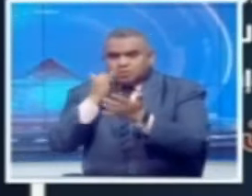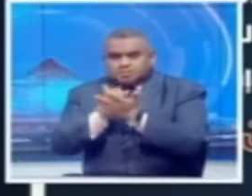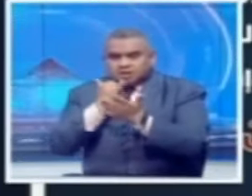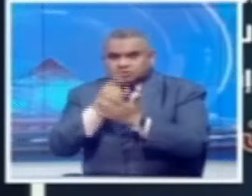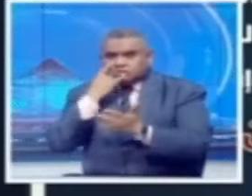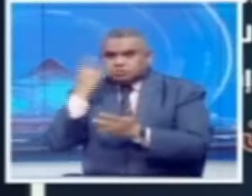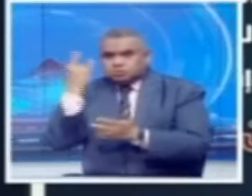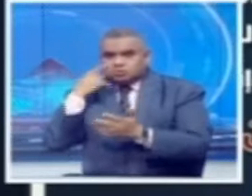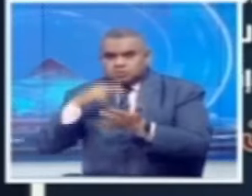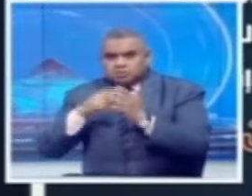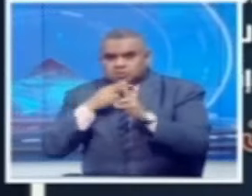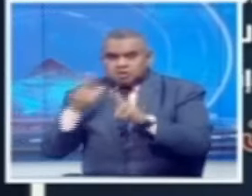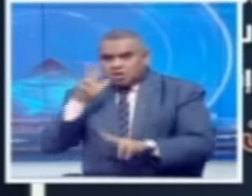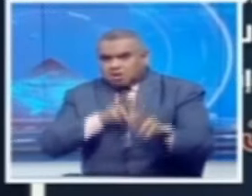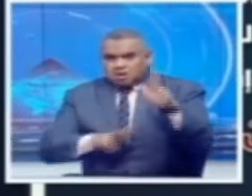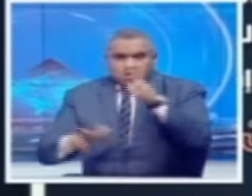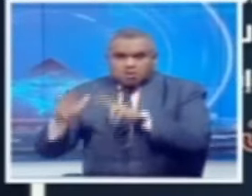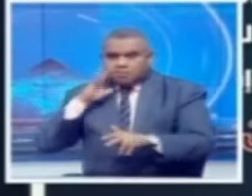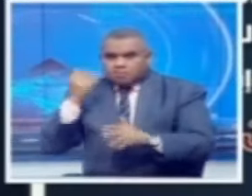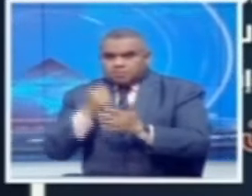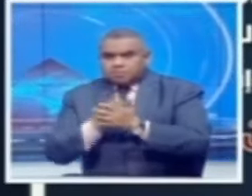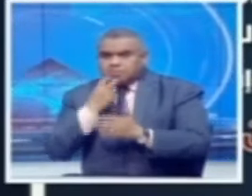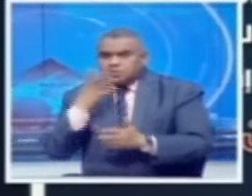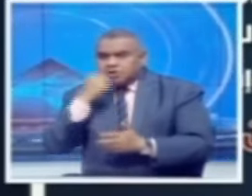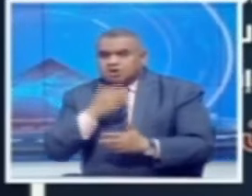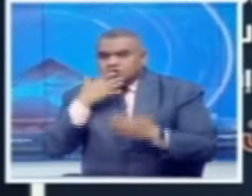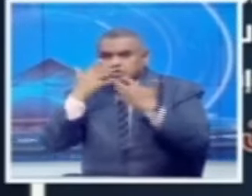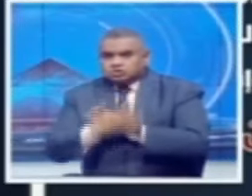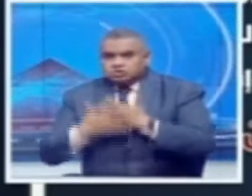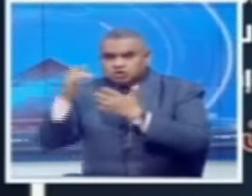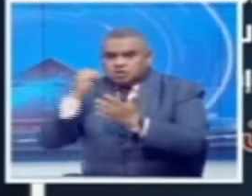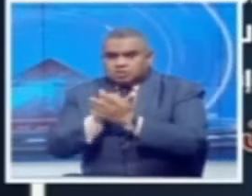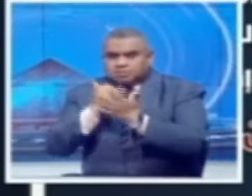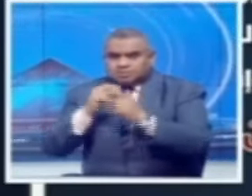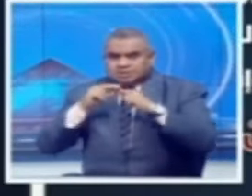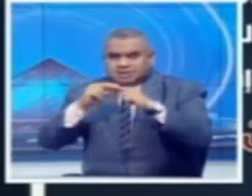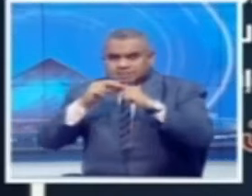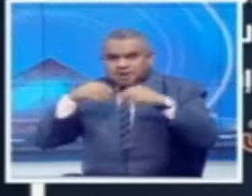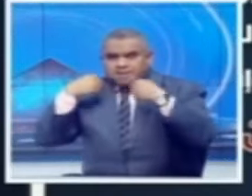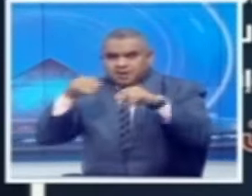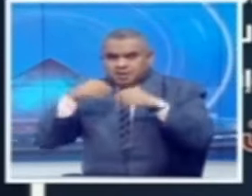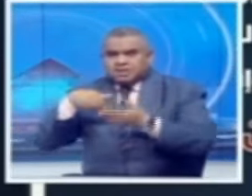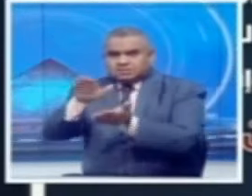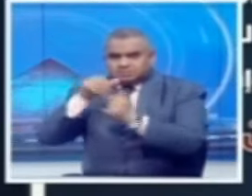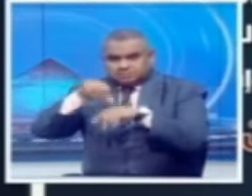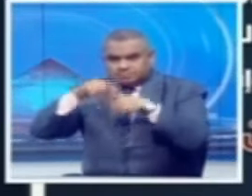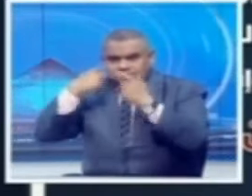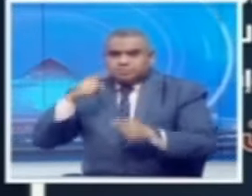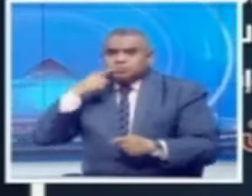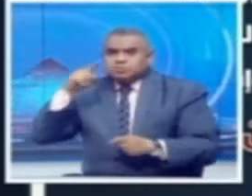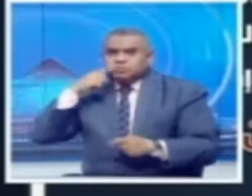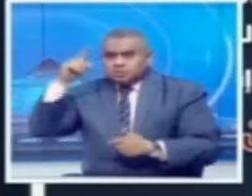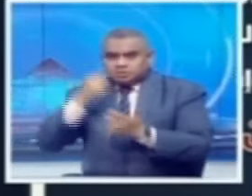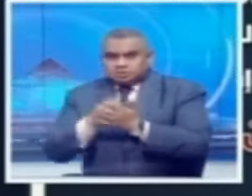بقطاع مكافحة جرائم الأموال العامة من ضبط صاحب شركة للمقاولات والاستيراد والتصدير بالإسكندرية قام بالنصب والاحتيال